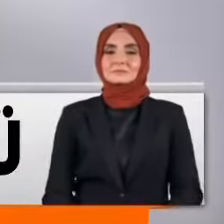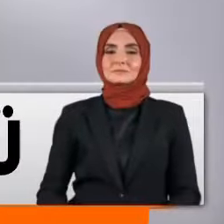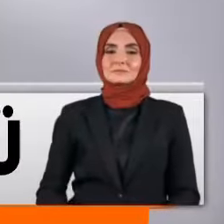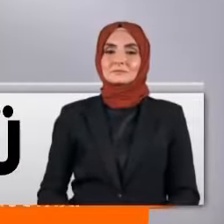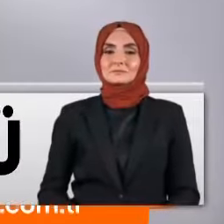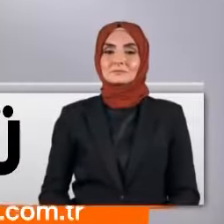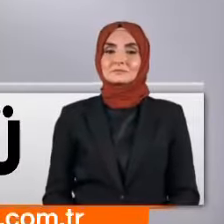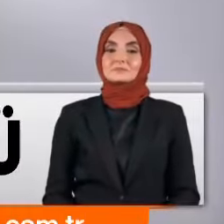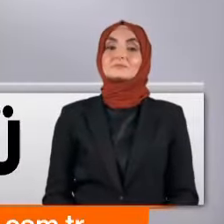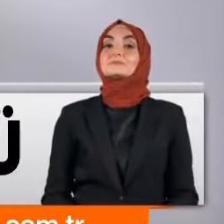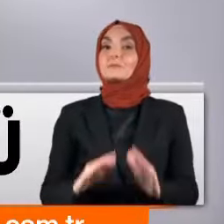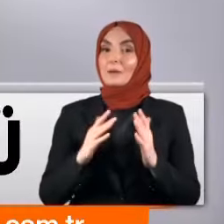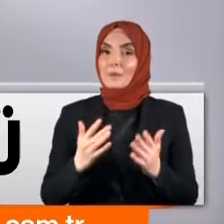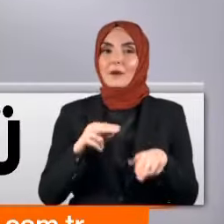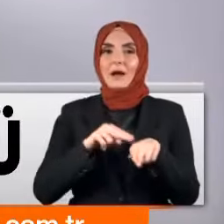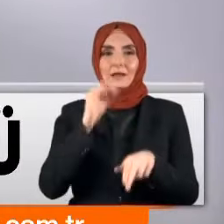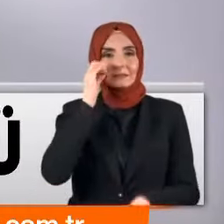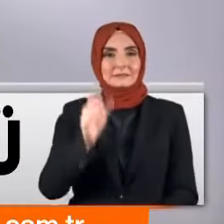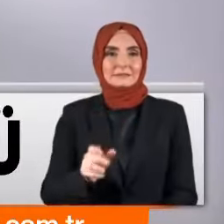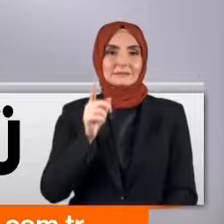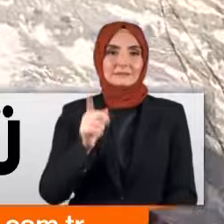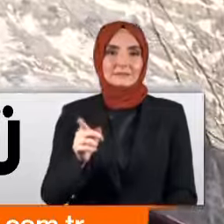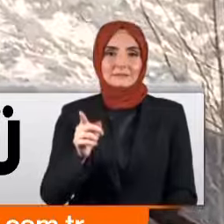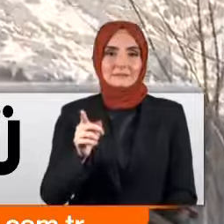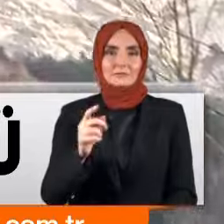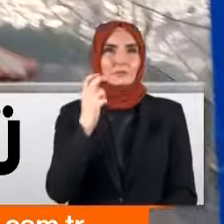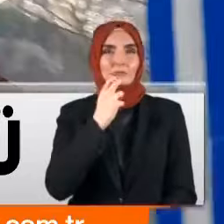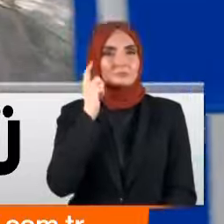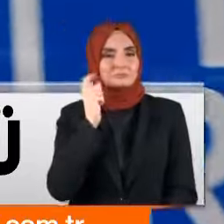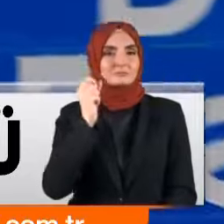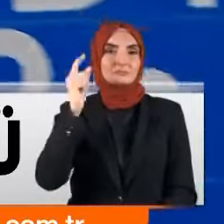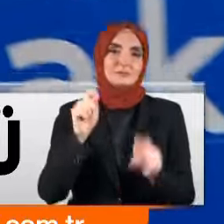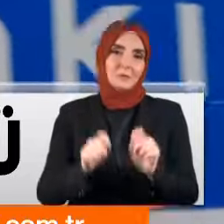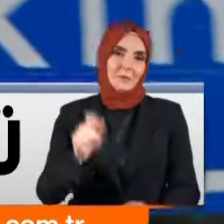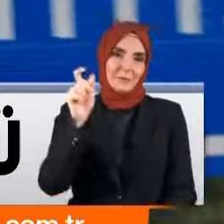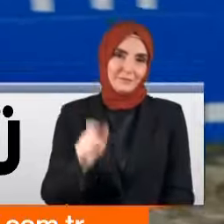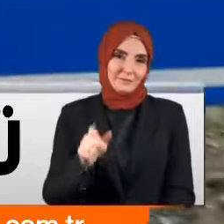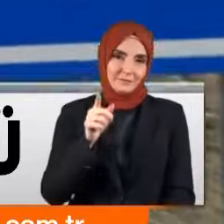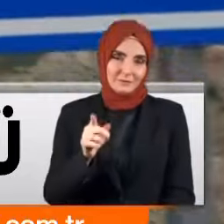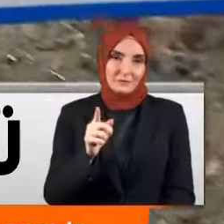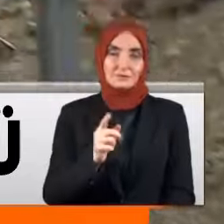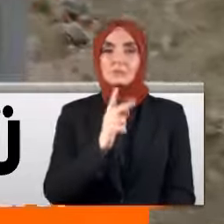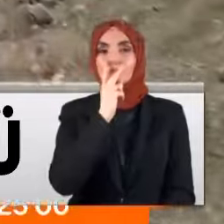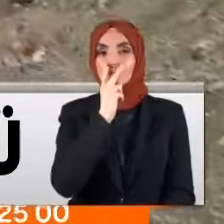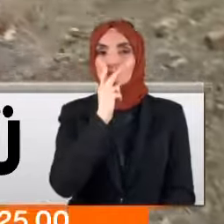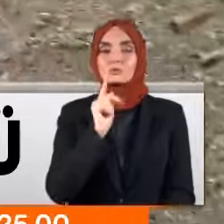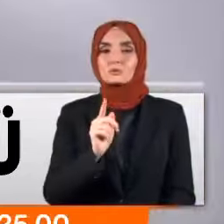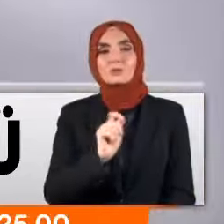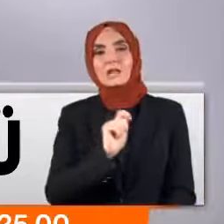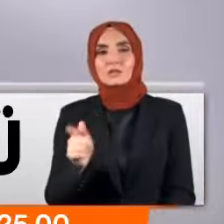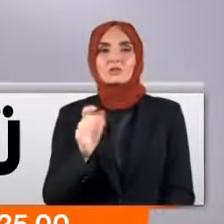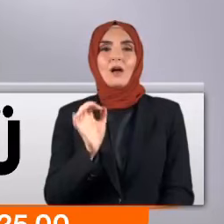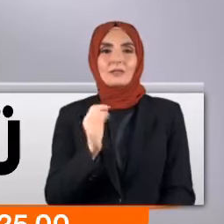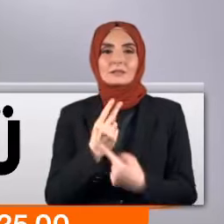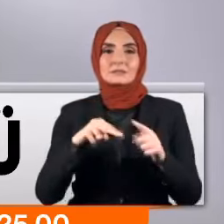geldi. Ancak Kadir Türen'in bestelediği Erik Dalı türküsü Burdur'un Dirmil yeni adıyla Altınyayla ilçesiyle tescillendi.